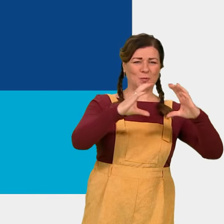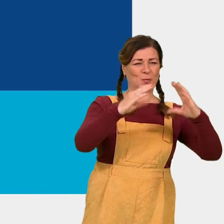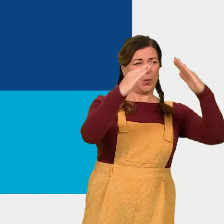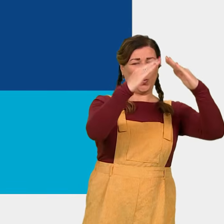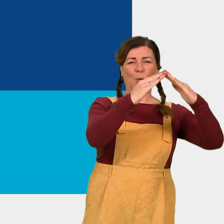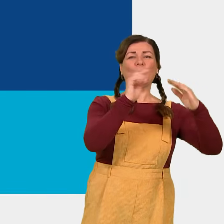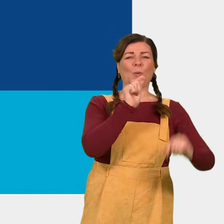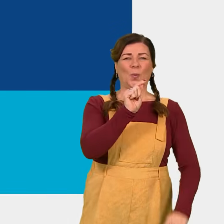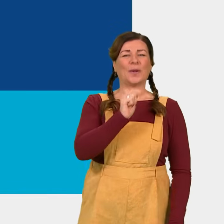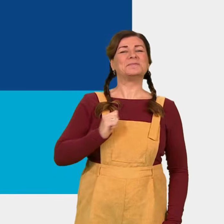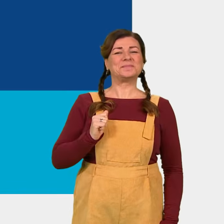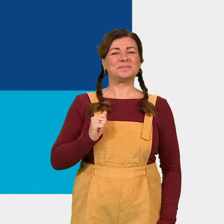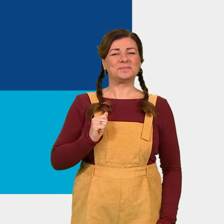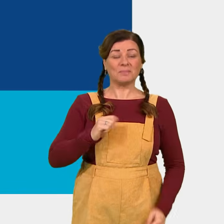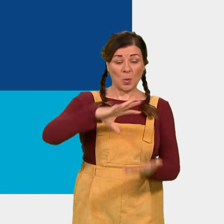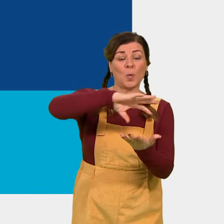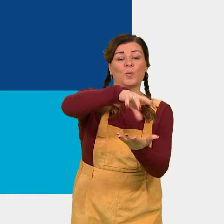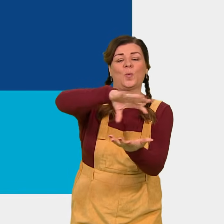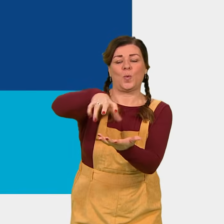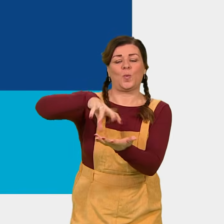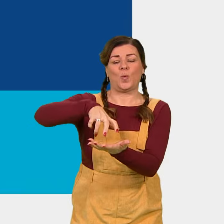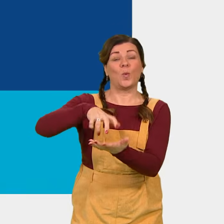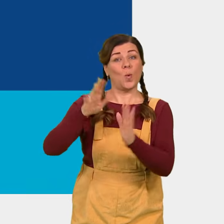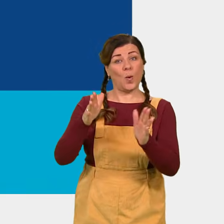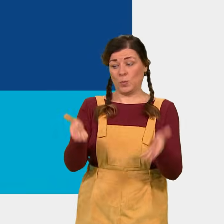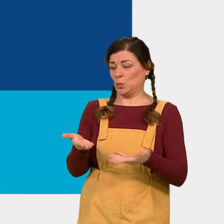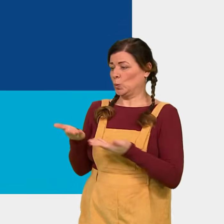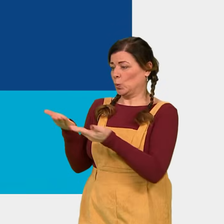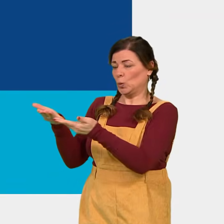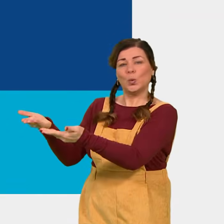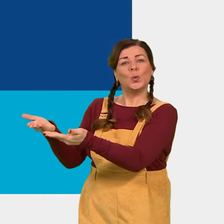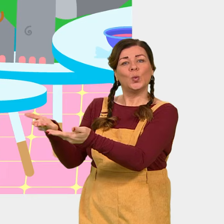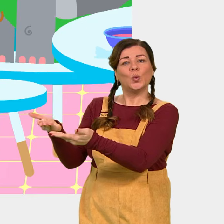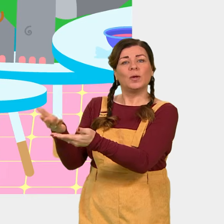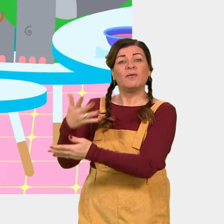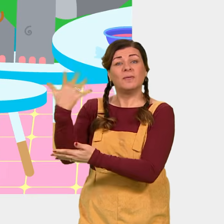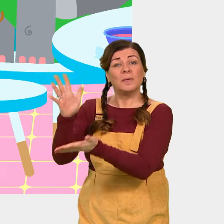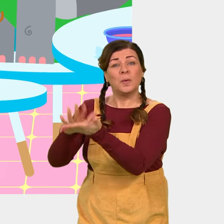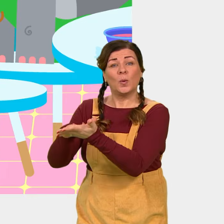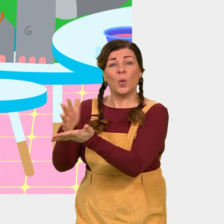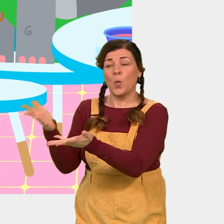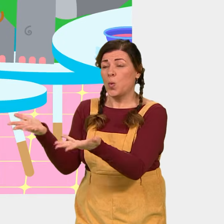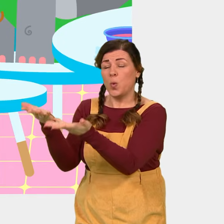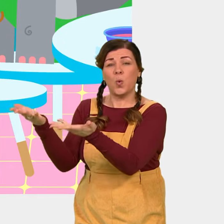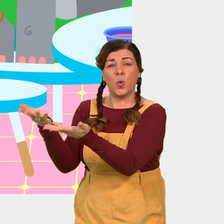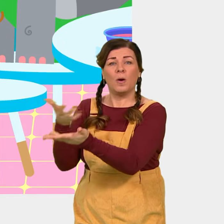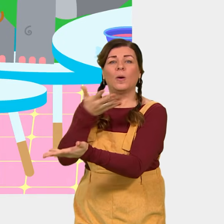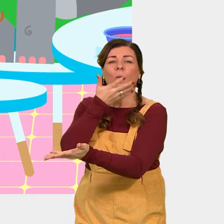Ar ôl siapio'r bisgedi, roedd rhaid ei rhoi yn y popty am 1/4 awr i bobi. Roedden nhw'n arogli